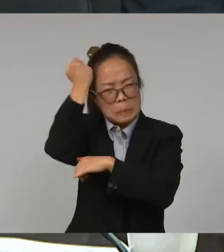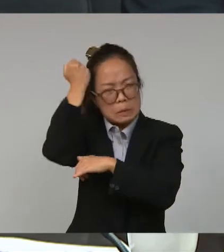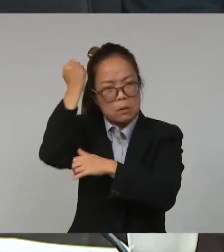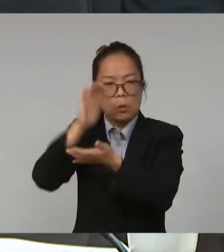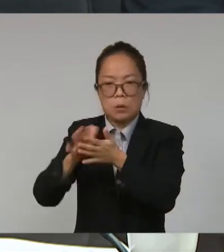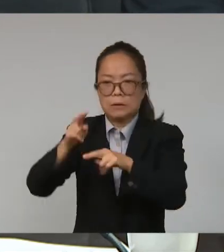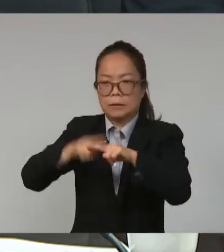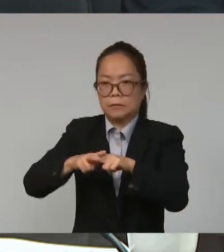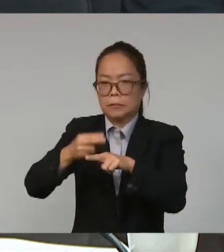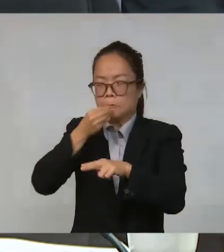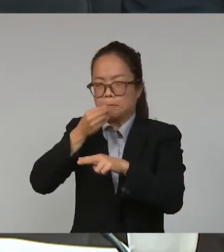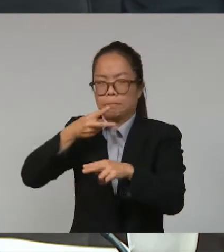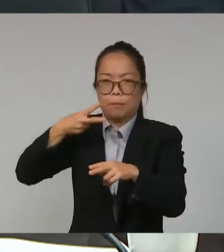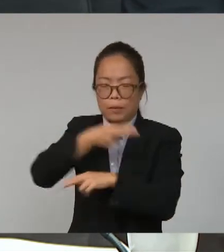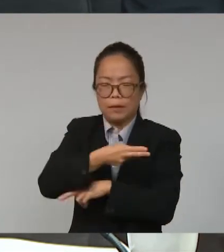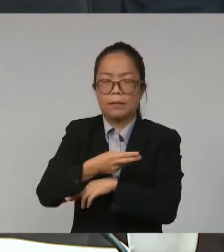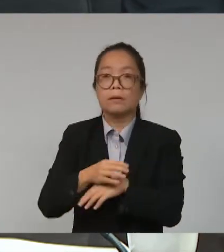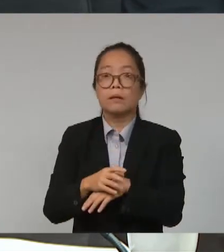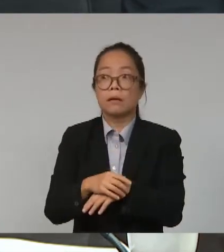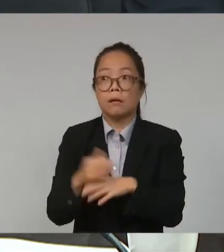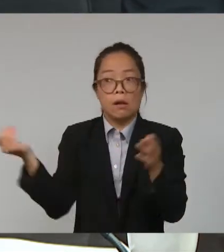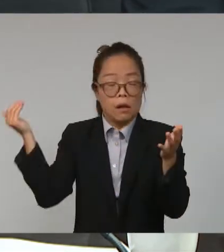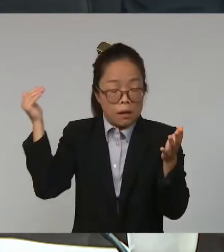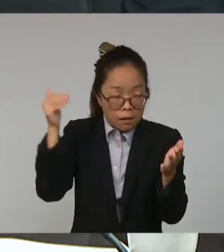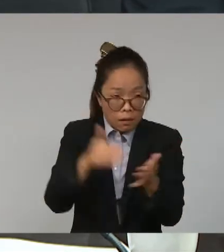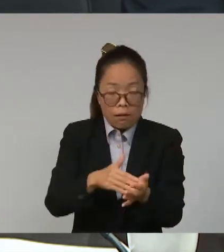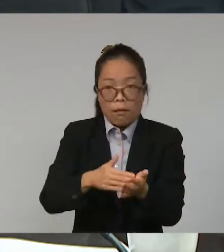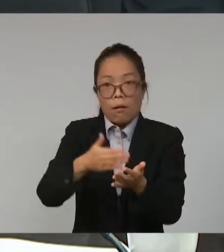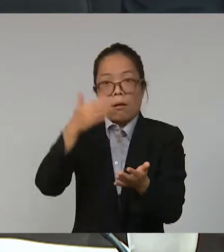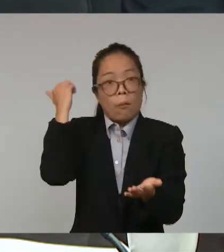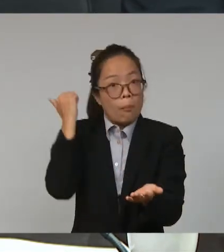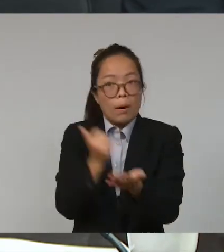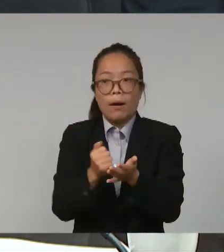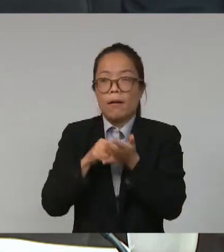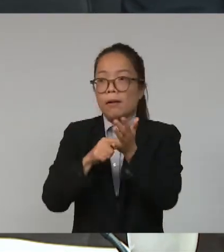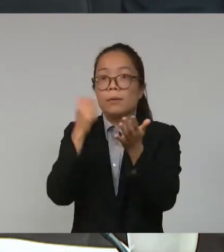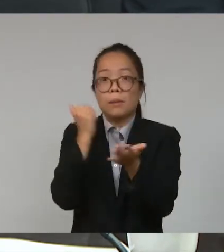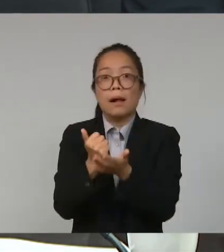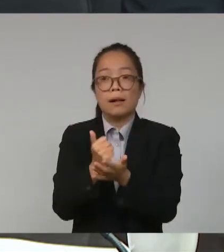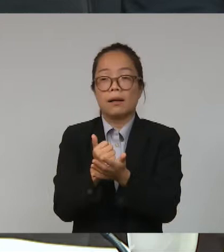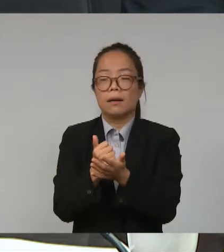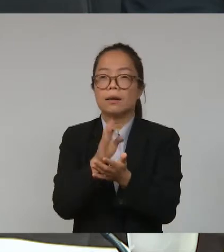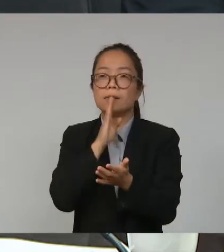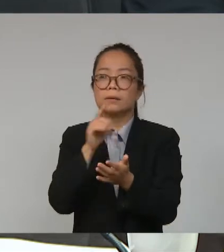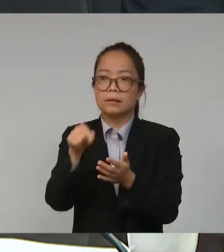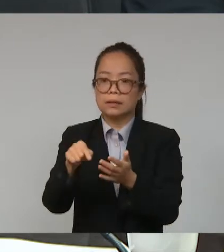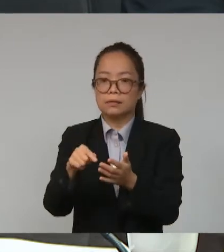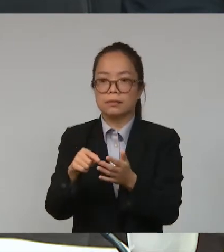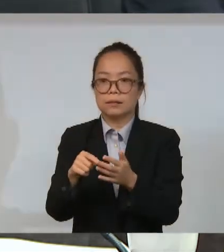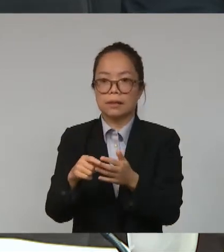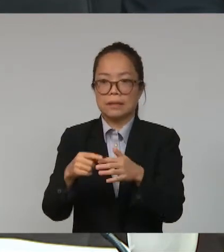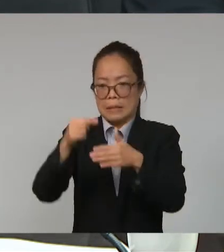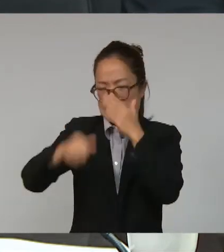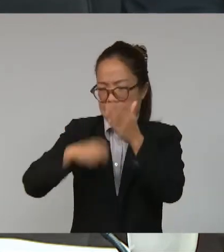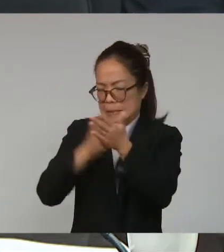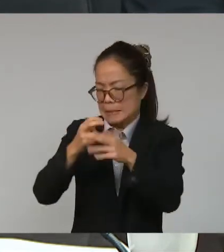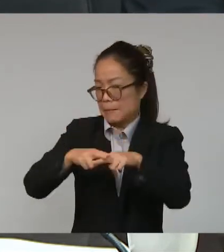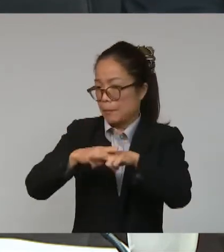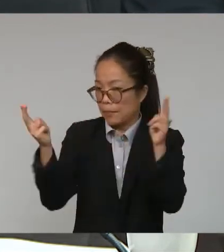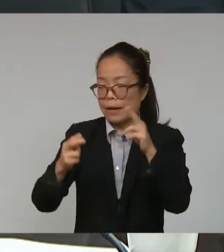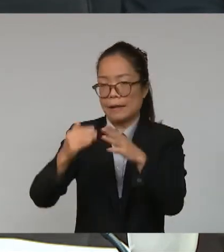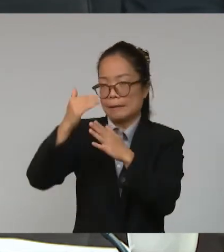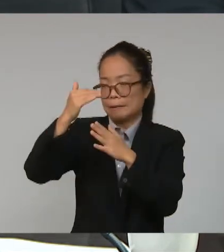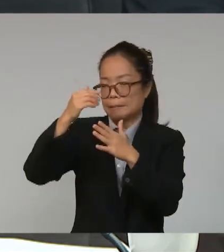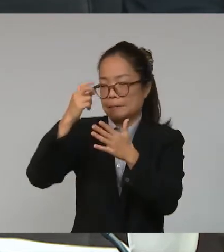绝食，好不容易争取到了所谓的解除门槛、降低门